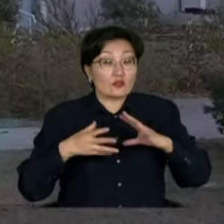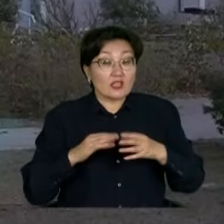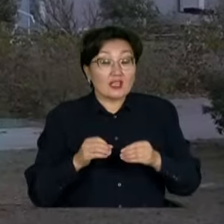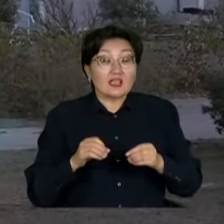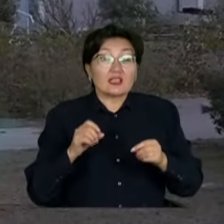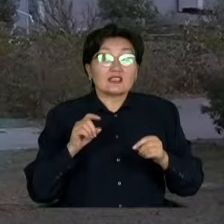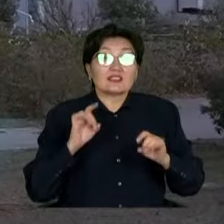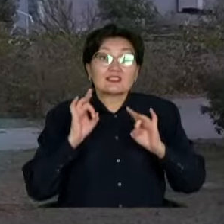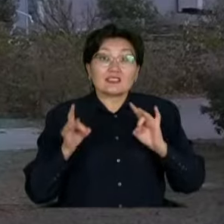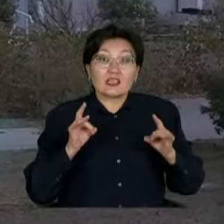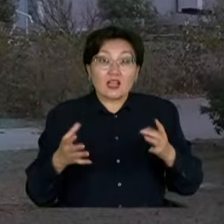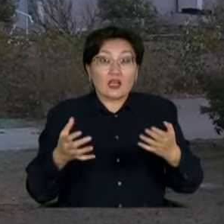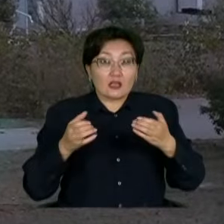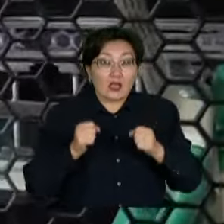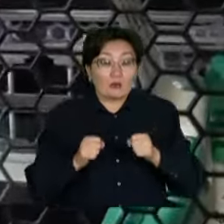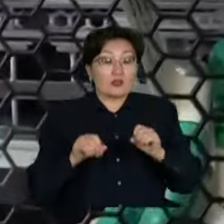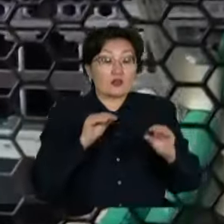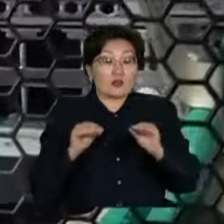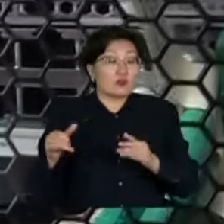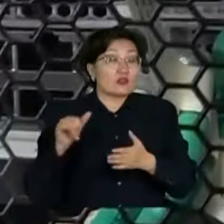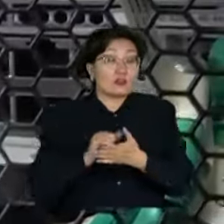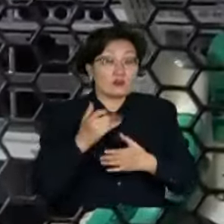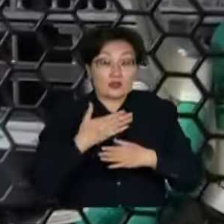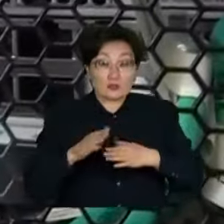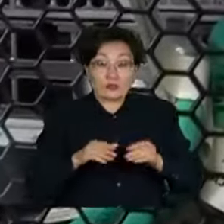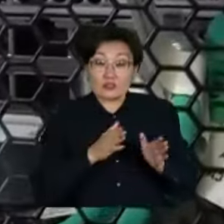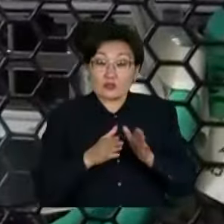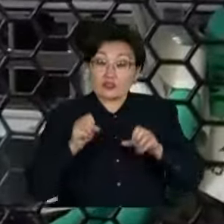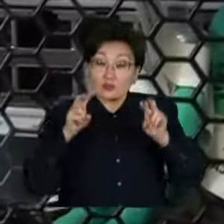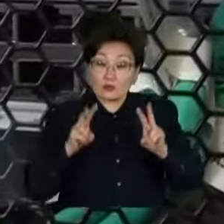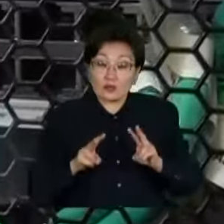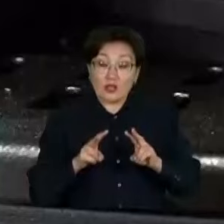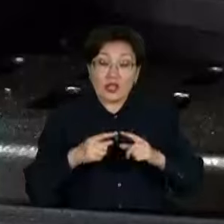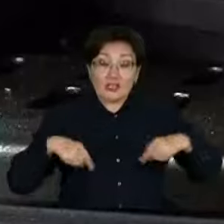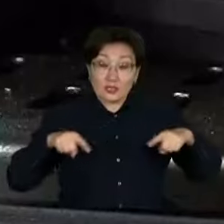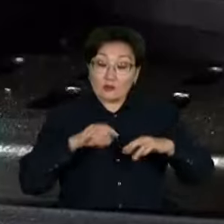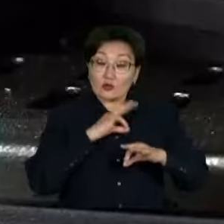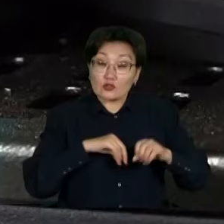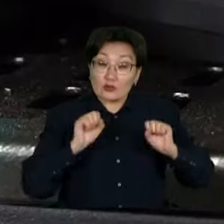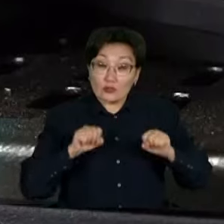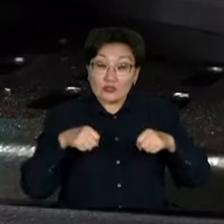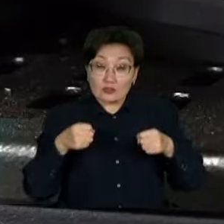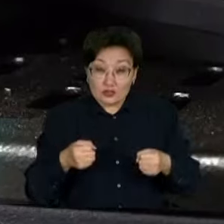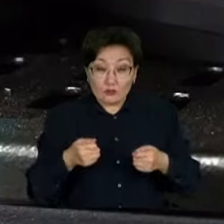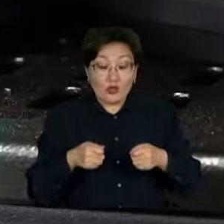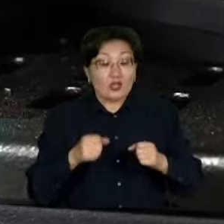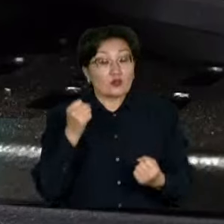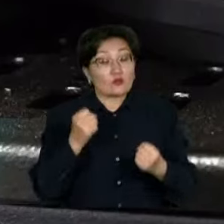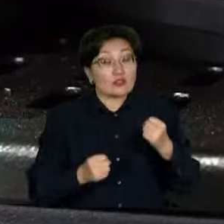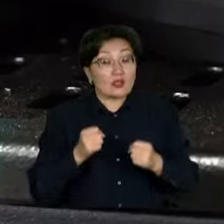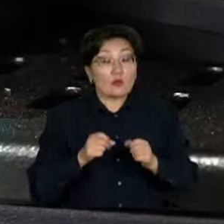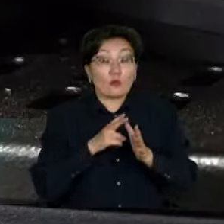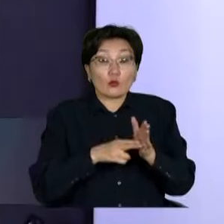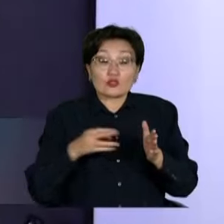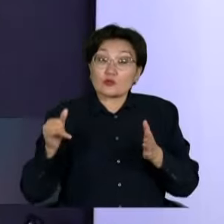сигнал қабылдағыш құралдарды орналастыру керек. Ал одан бөлек жүйенің арнайы терминалдарын қолдануға да мүмкіндік бар. Оны көлікке, тіпті пойызға